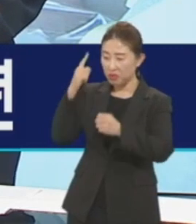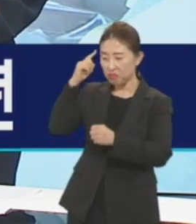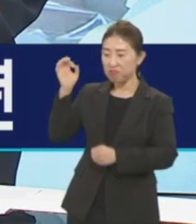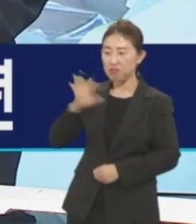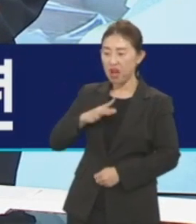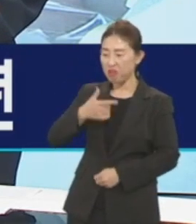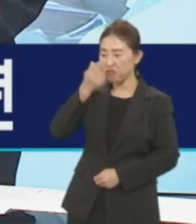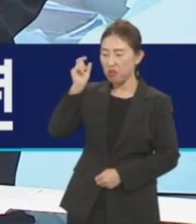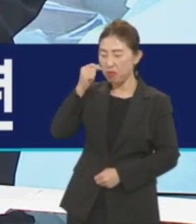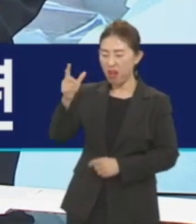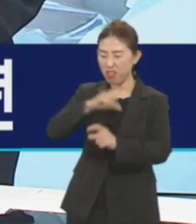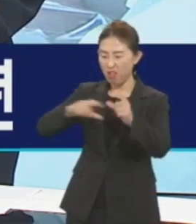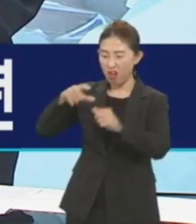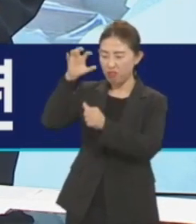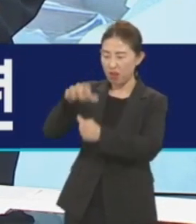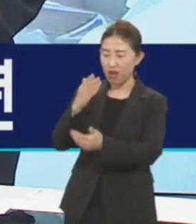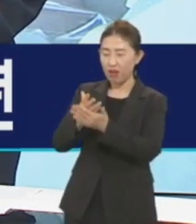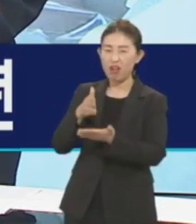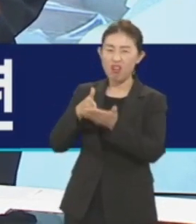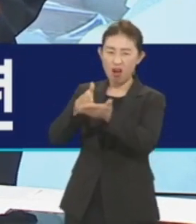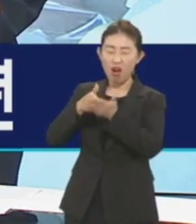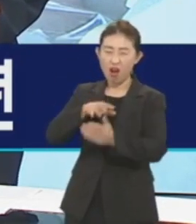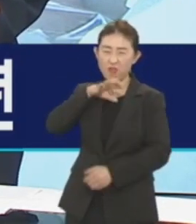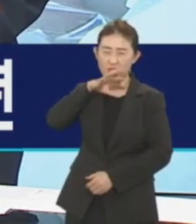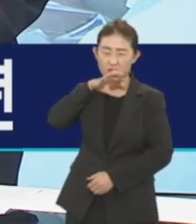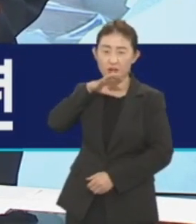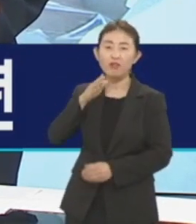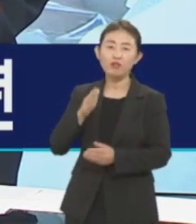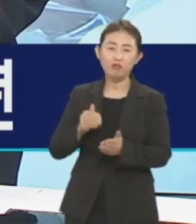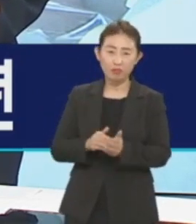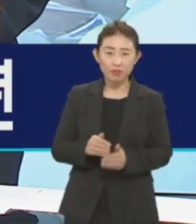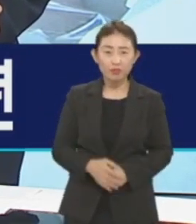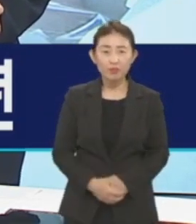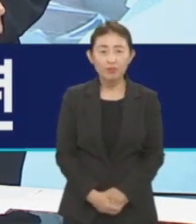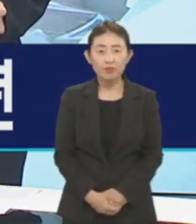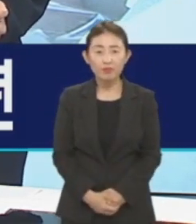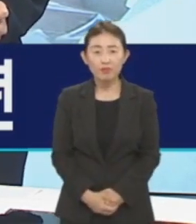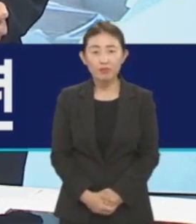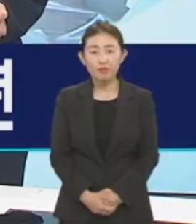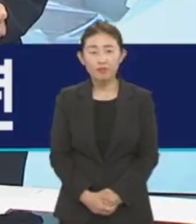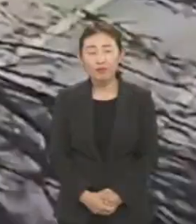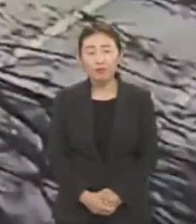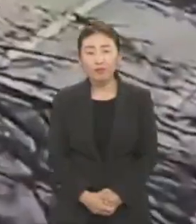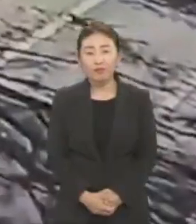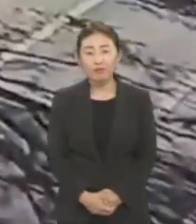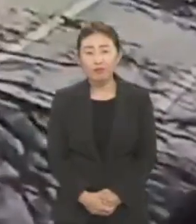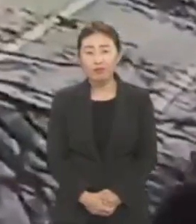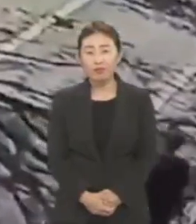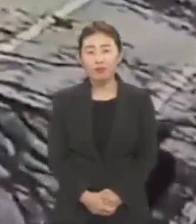더욱 강력한 처벌이 내려져야 한다고 절규했습니다. 조형준 기자의 보도입니다.